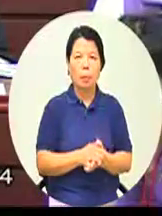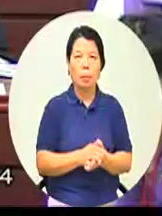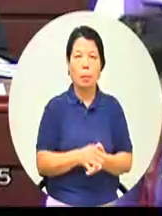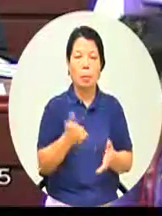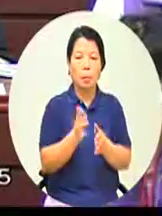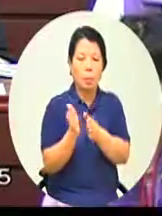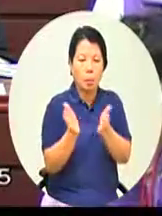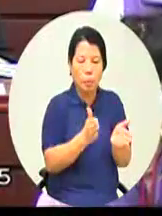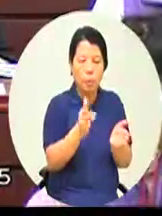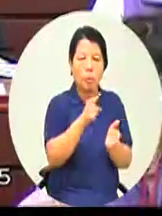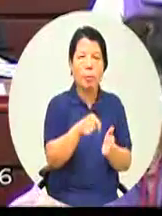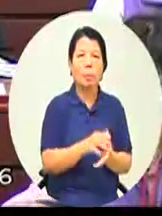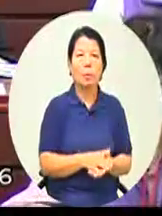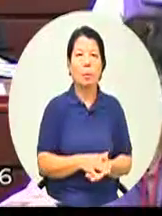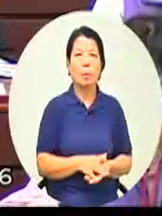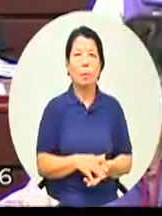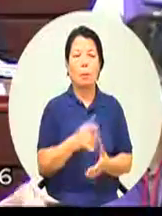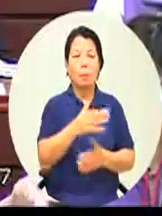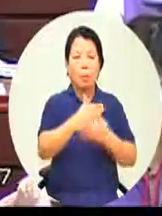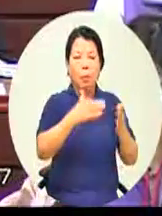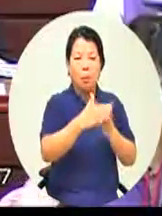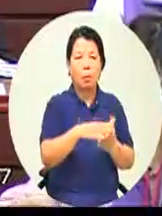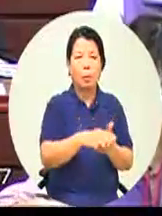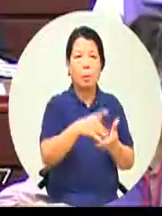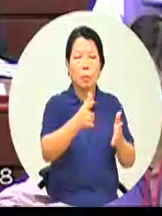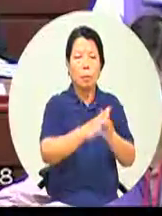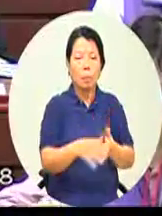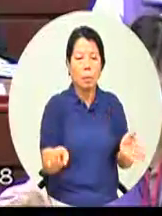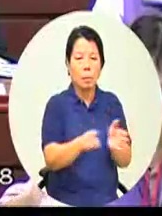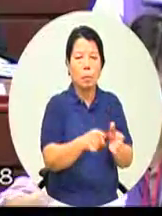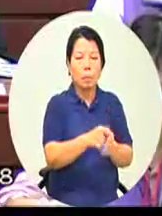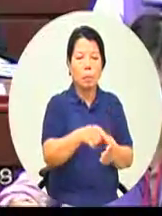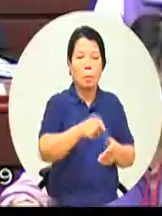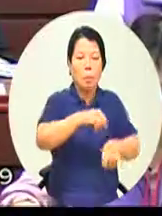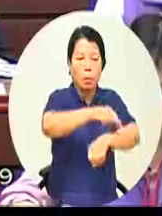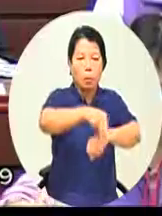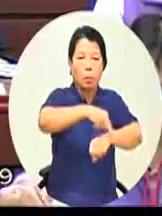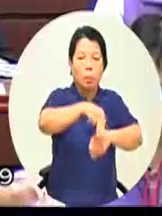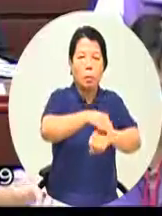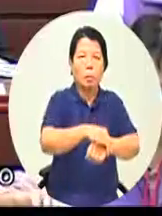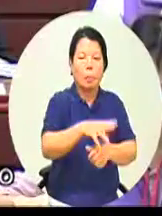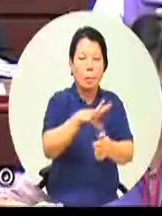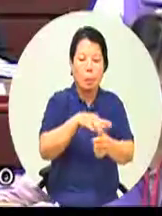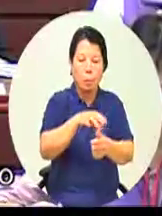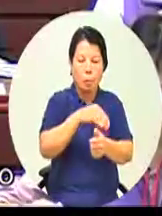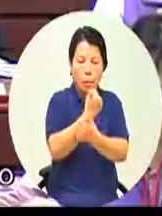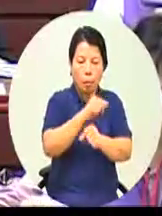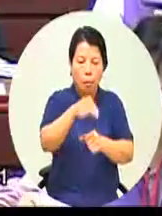一部分，也学生的生涯辅导，这段辅导也会考虑。然后说刚才